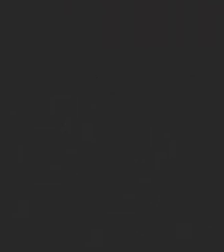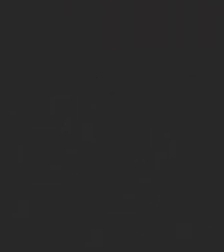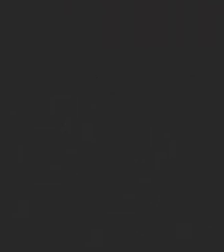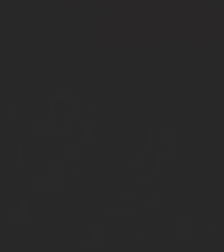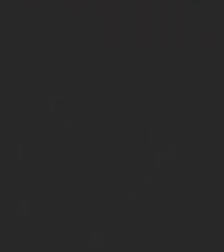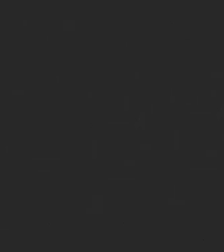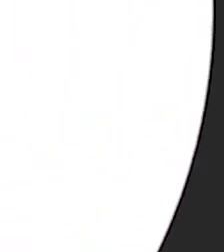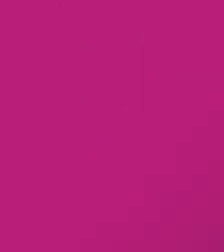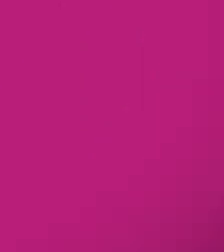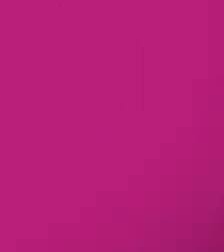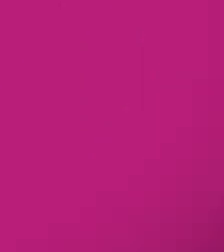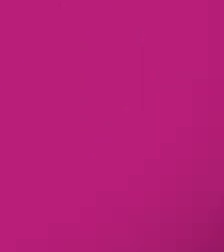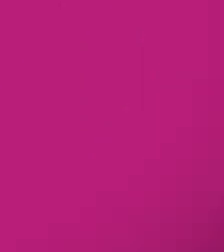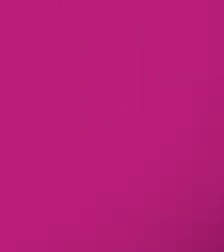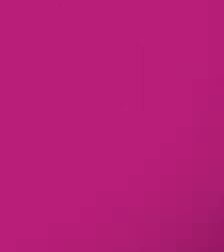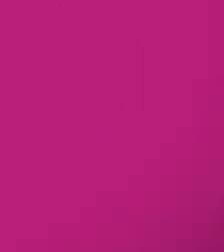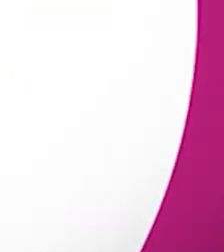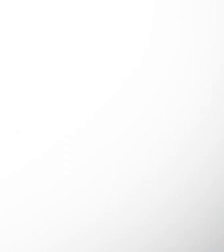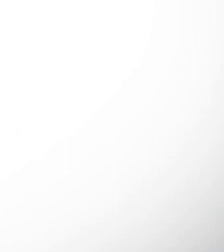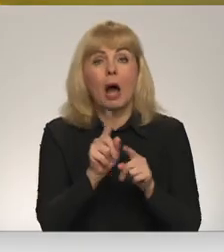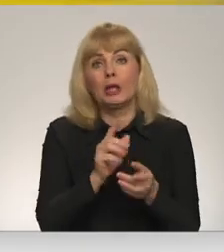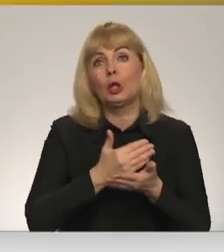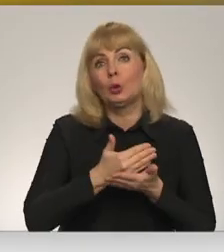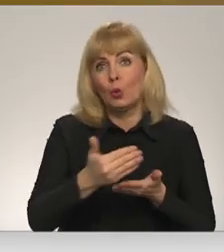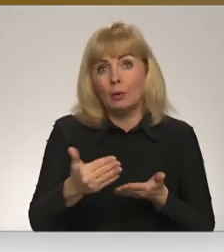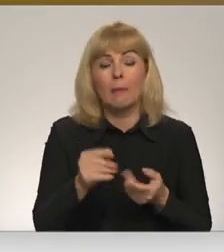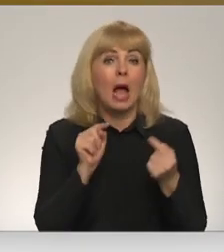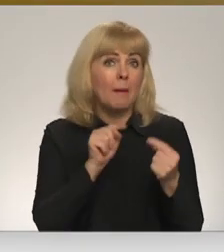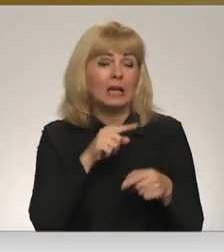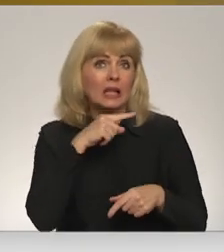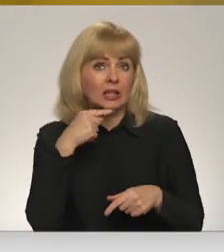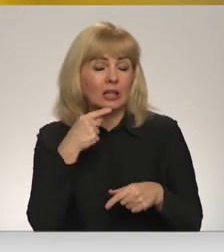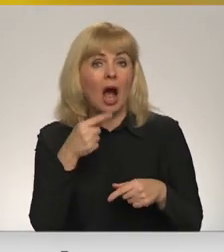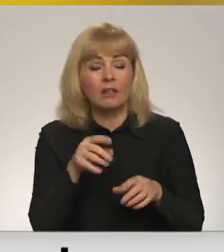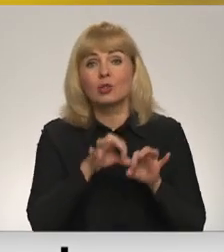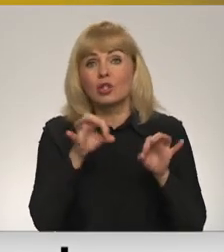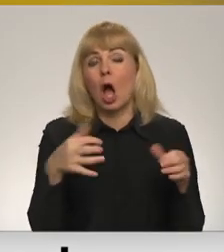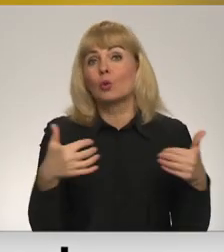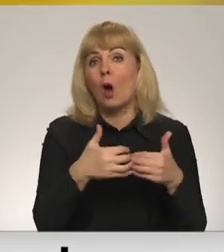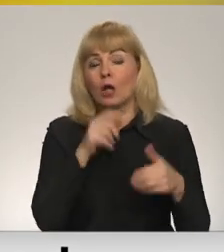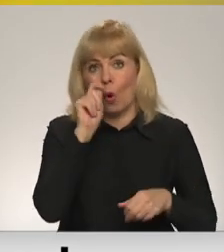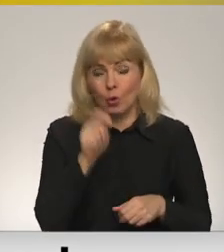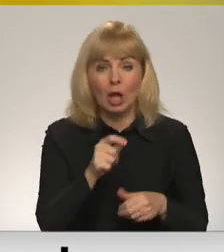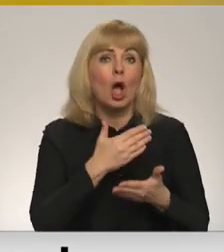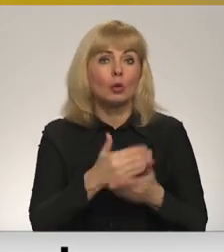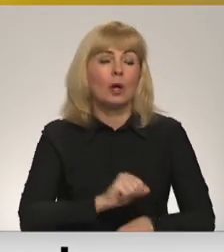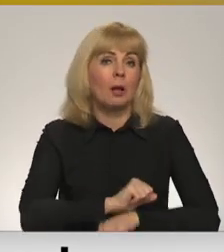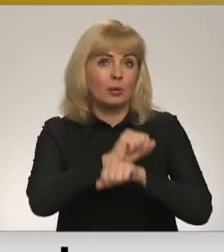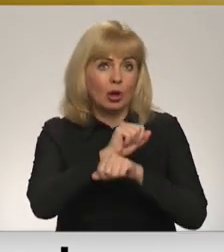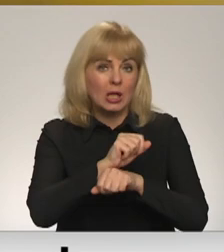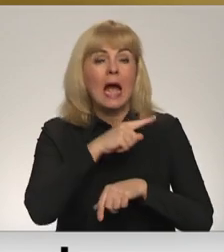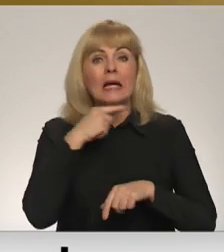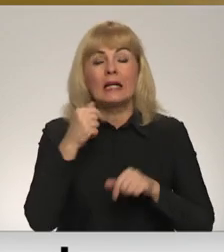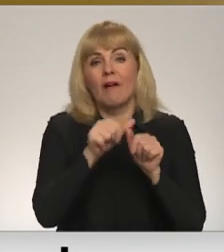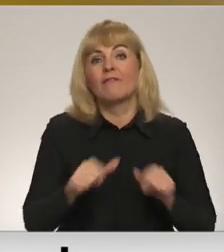Re, viss ēters ir te! Pret Krievijas sākto karu Ukrainā joprojām notiek protesti pie Krievijas